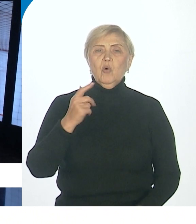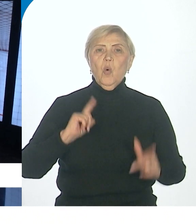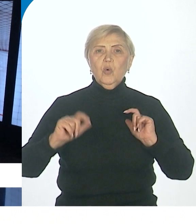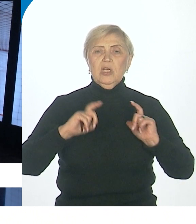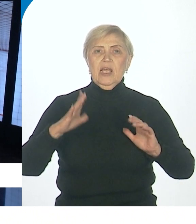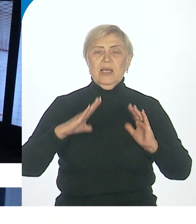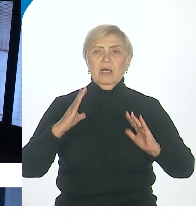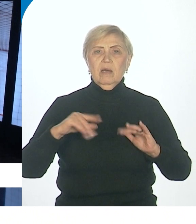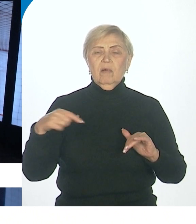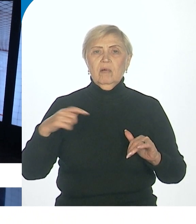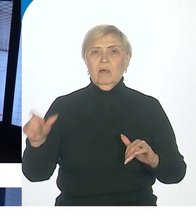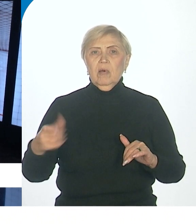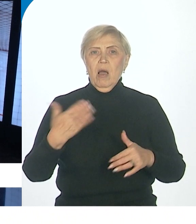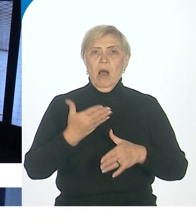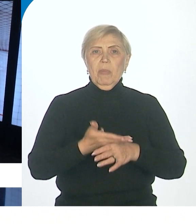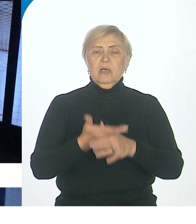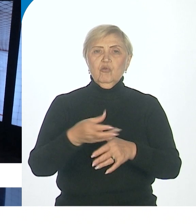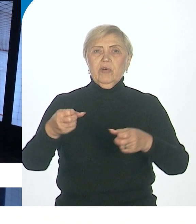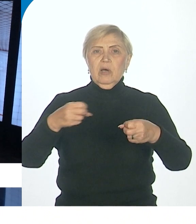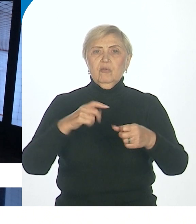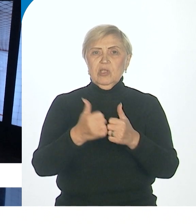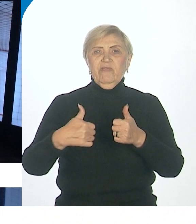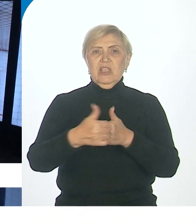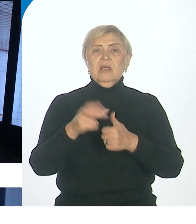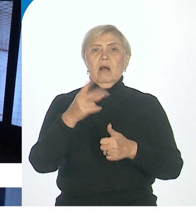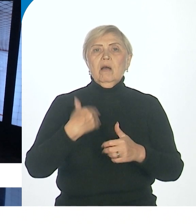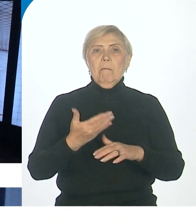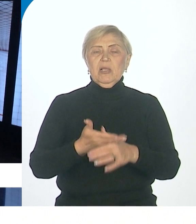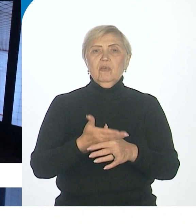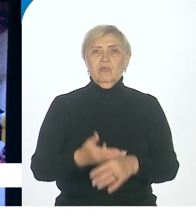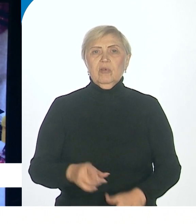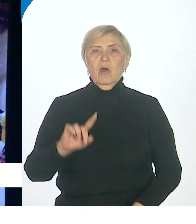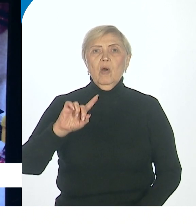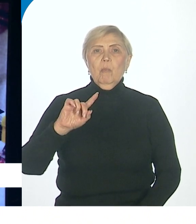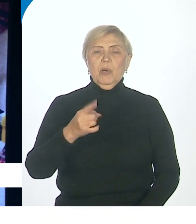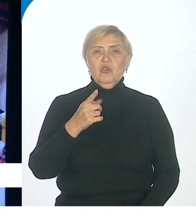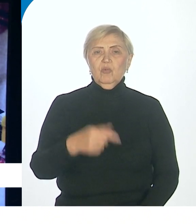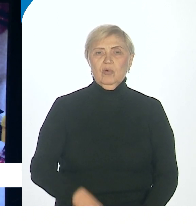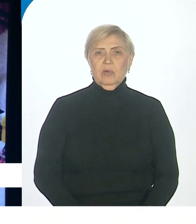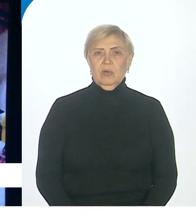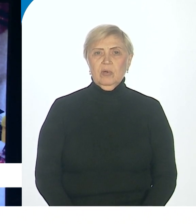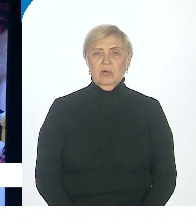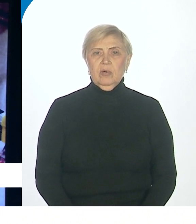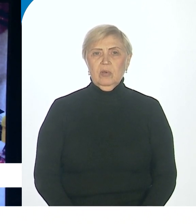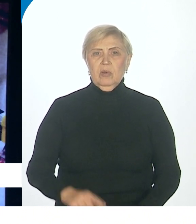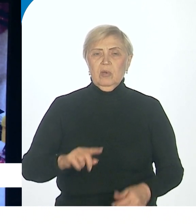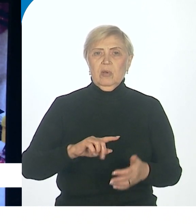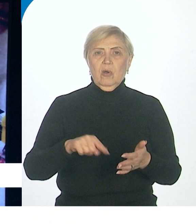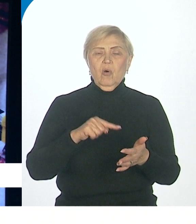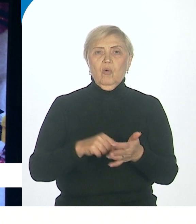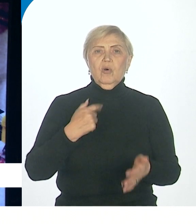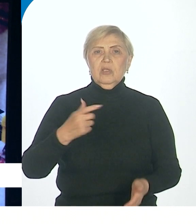а непосредственно подготовка финалистов? Вот, а как подготовить финалиста? Как эти все этапы? Почему? Давайте так, почему Хабаровск второй раз выходит в